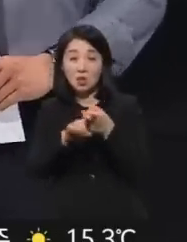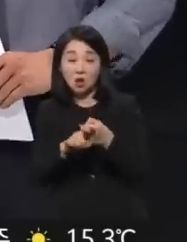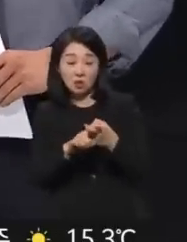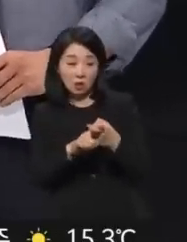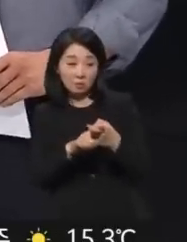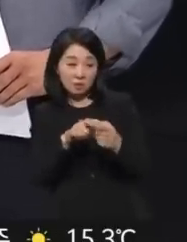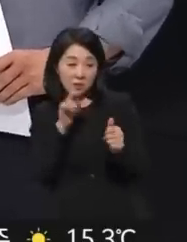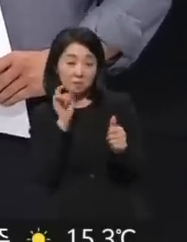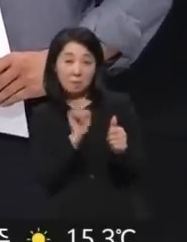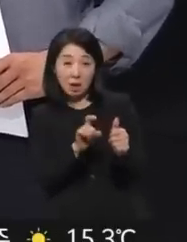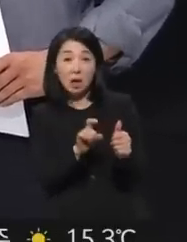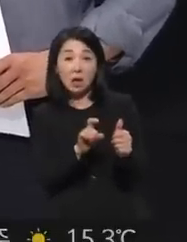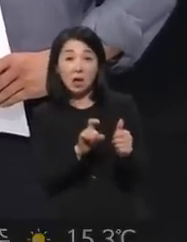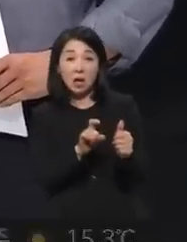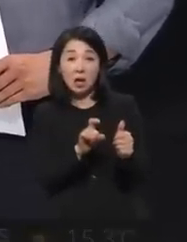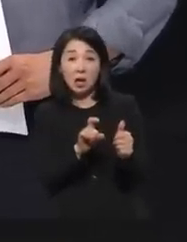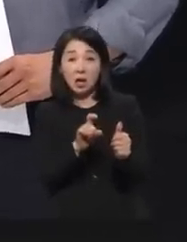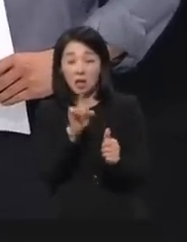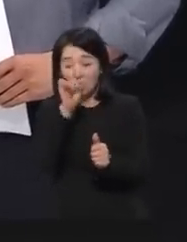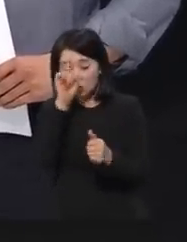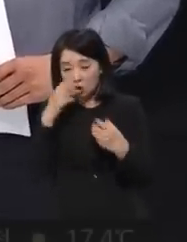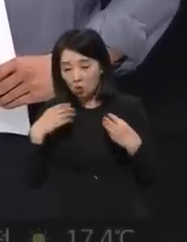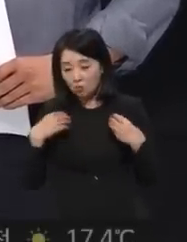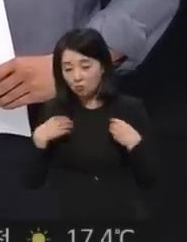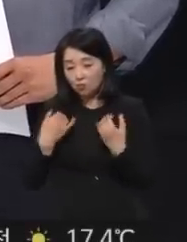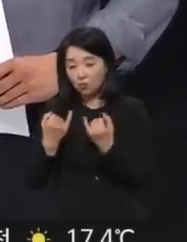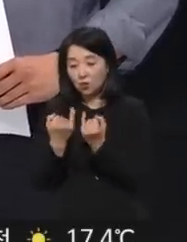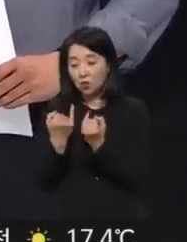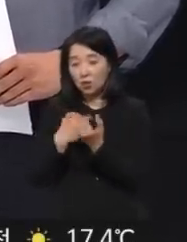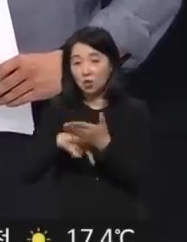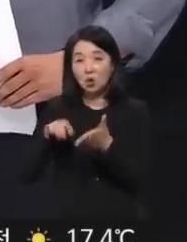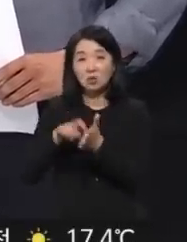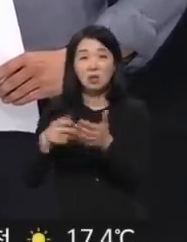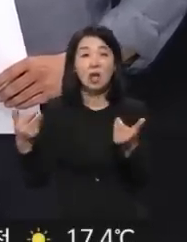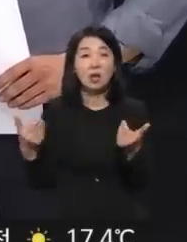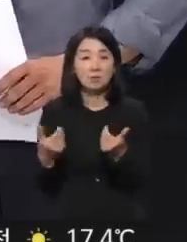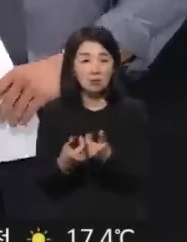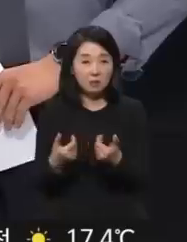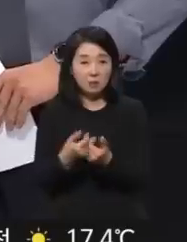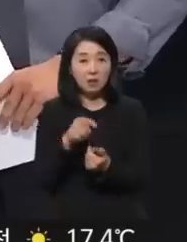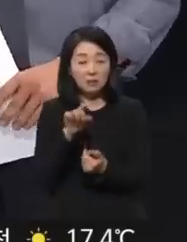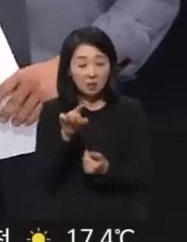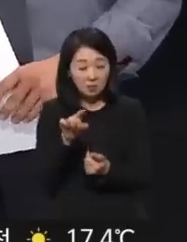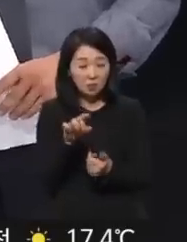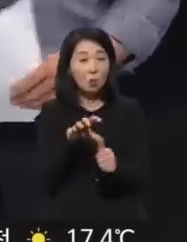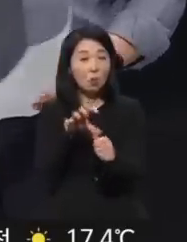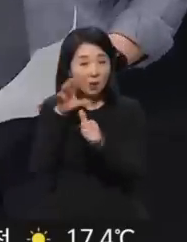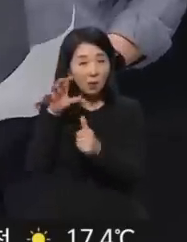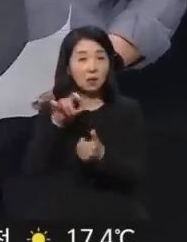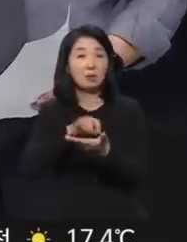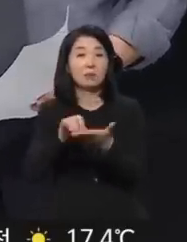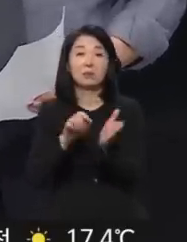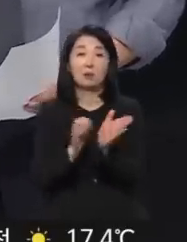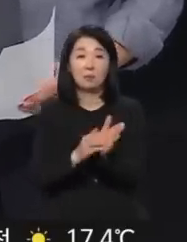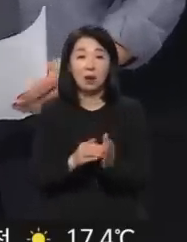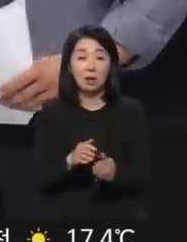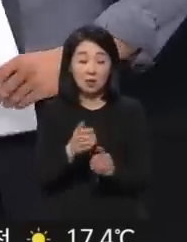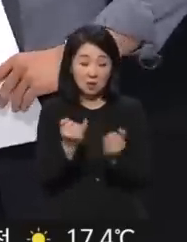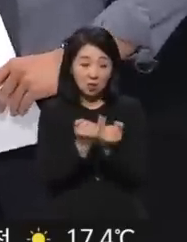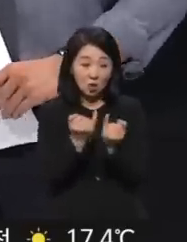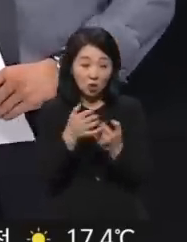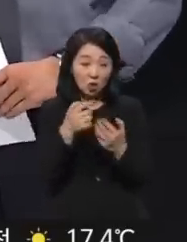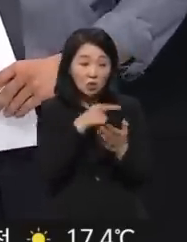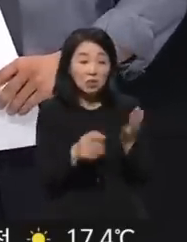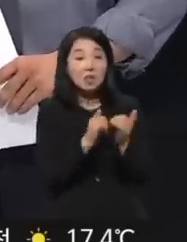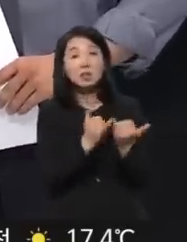집어 정부의 반여성정책 비판에 활용하는 방안을 검토 중이라고 적기도 했습니다. 해당 단체가 이 여성